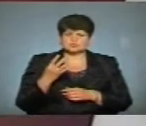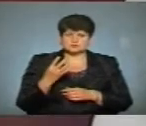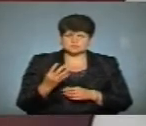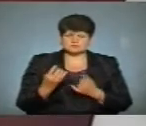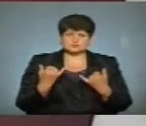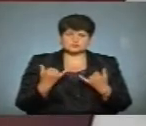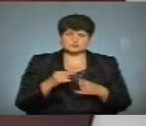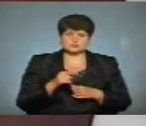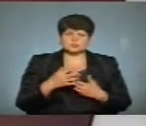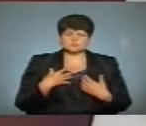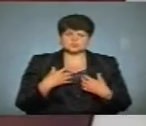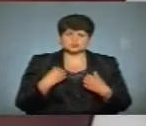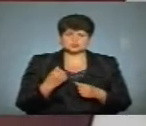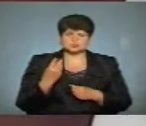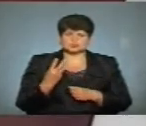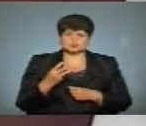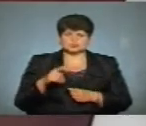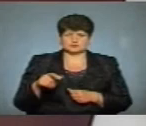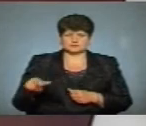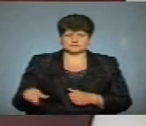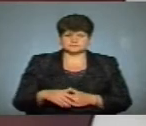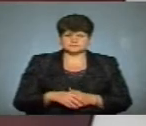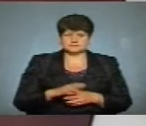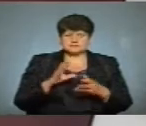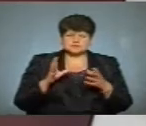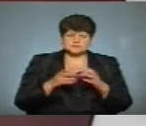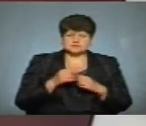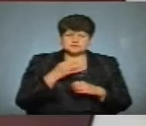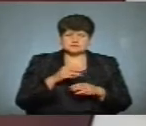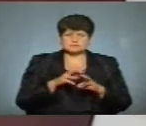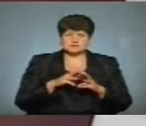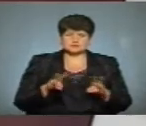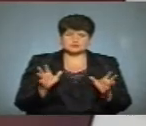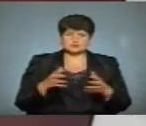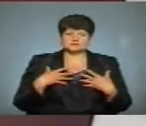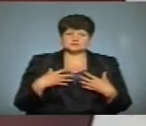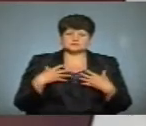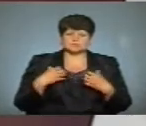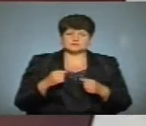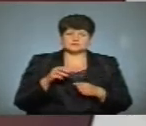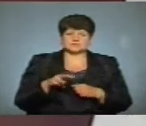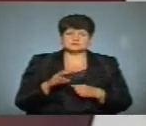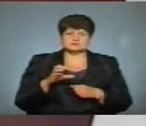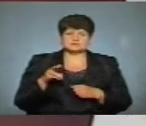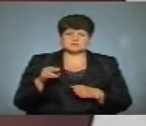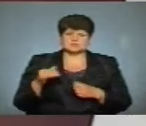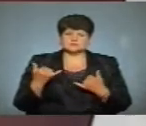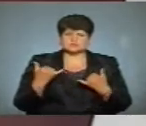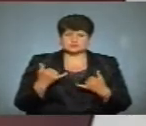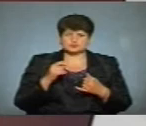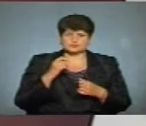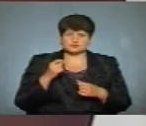на сьогодні там одужали 3 осіб, каже Володимир Паничев. Загалом, як повідомив міністр охорони здоров'я, Максим Степанов, на сьогодні в